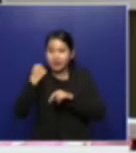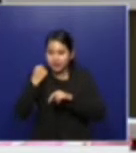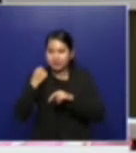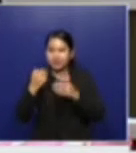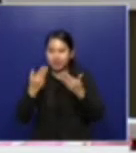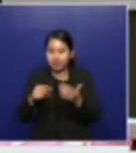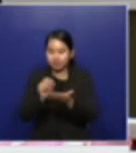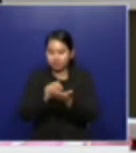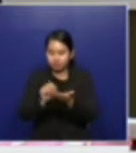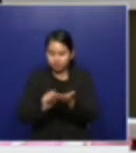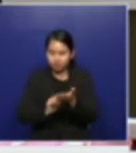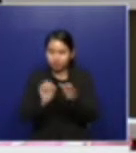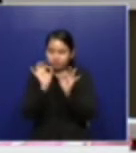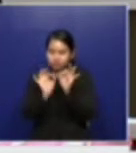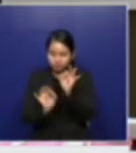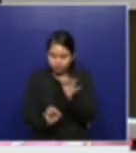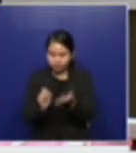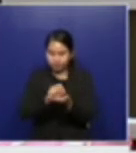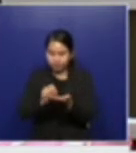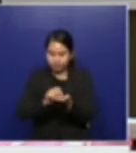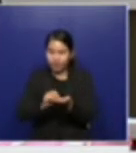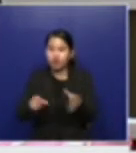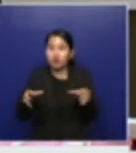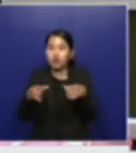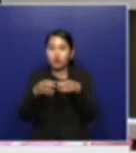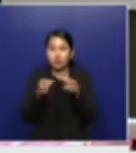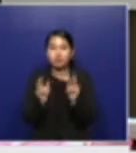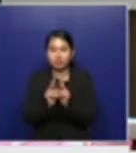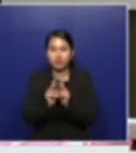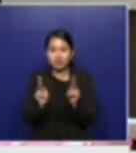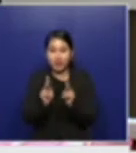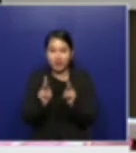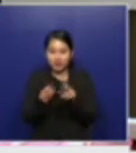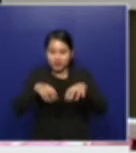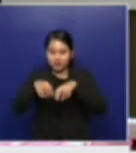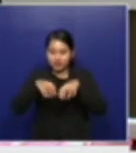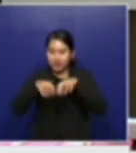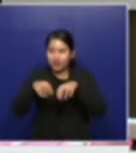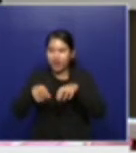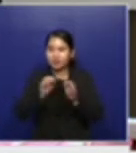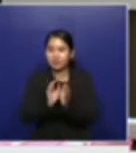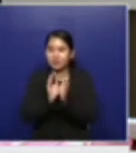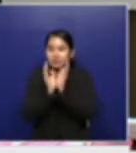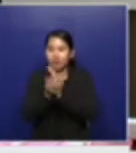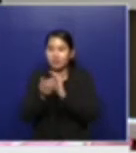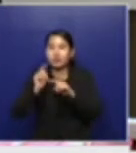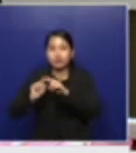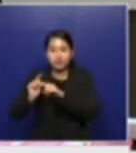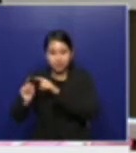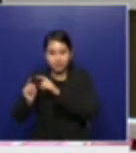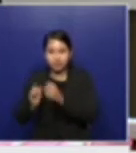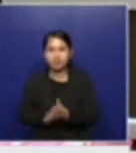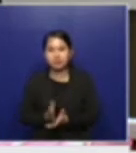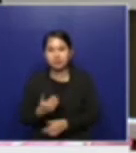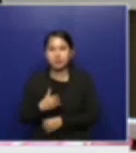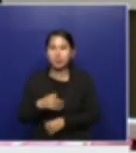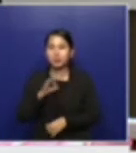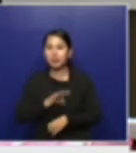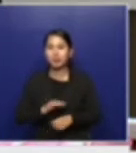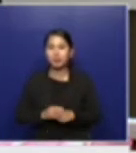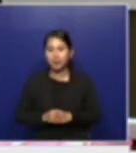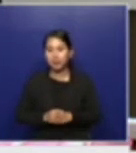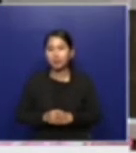จากเขียนให้มีคณะกรรมการเพื่อการปฏิรูปการศึกษาทำท่า